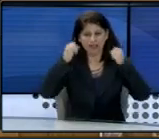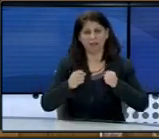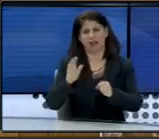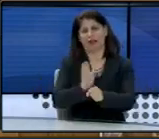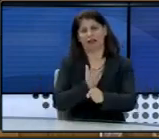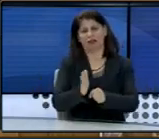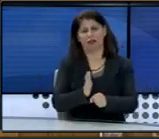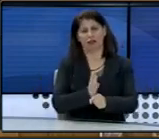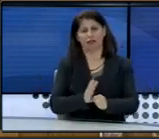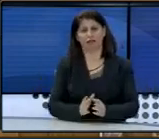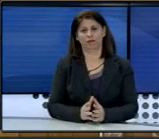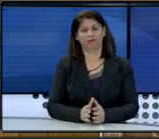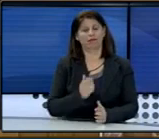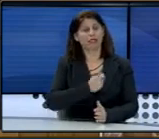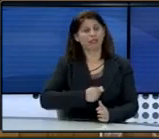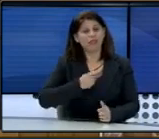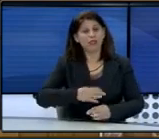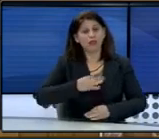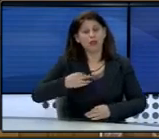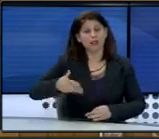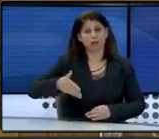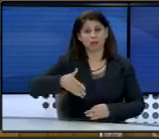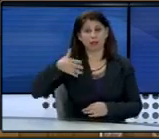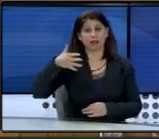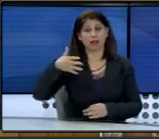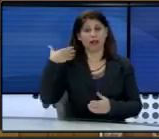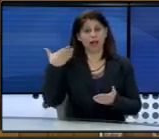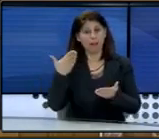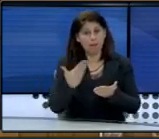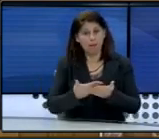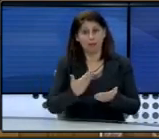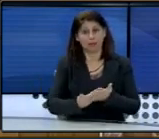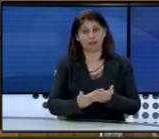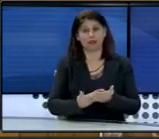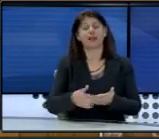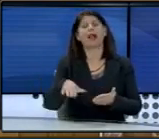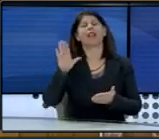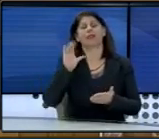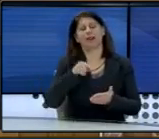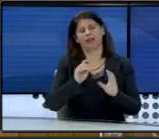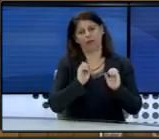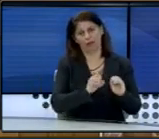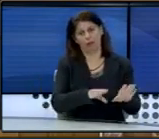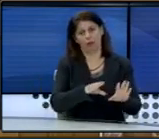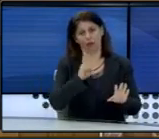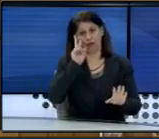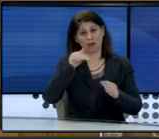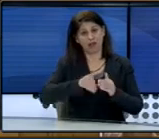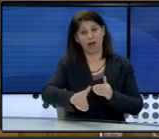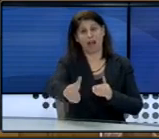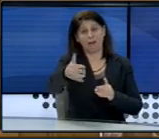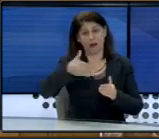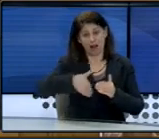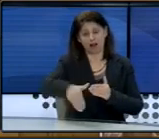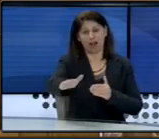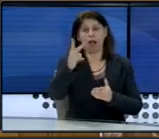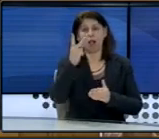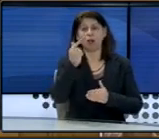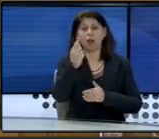στην καταστροφή. Δυστυχώς, κύριε Μητσοτάκη, αποδεικνύεται ότι εσείς δεν έχετε αυτό το χάρισμα. Και το μόνο που